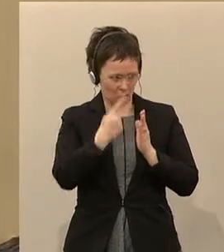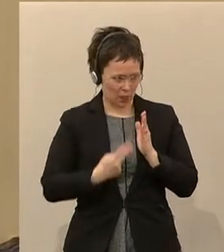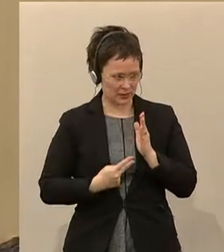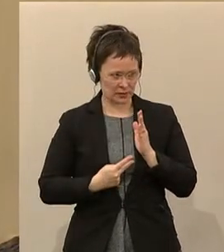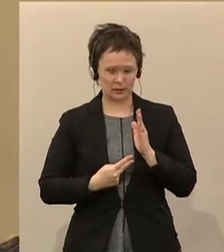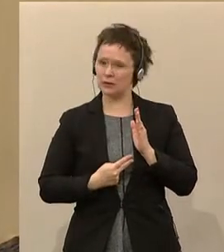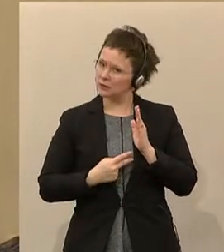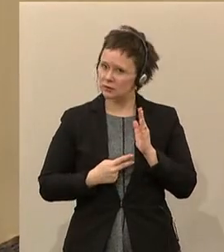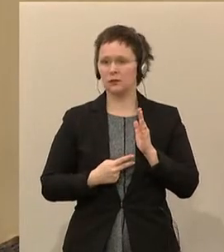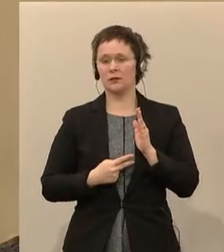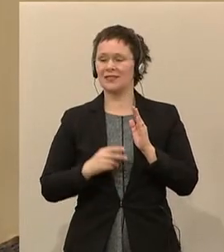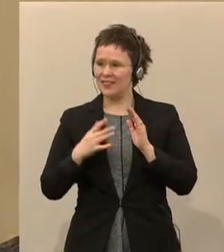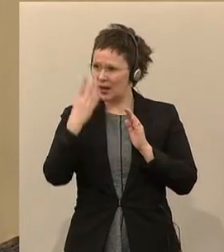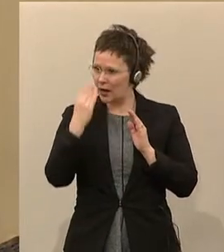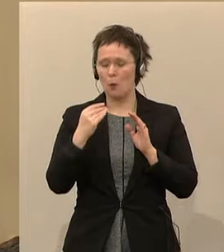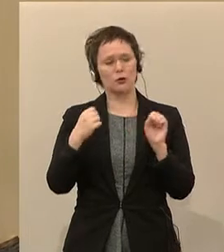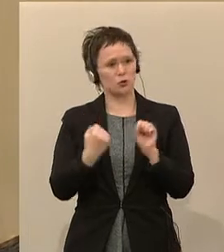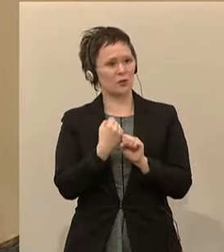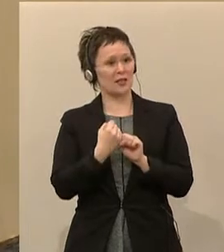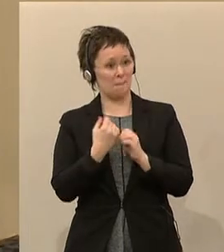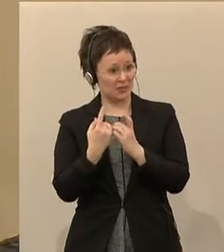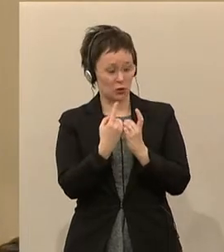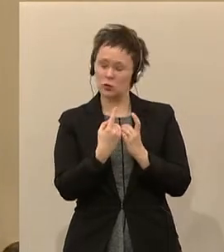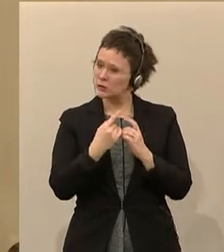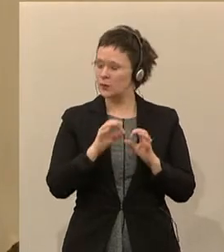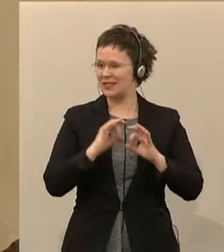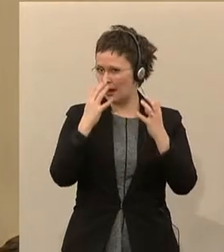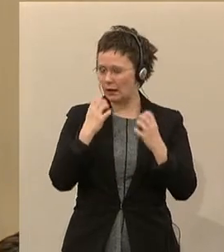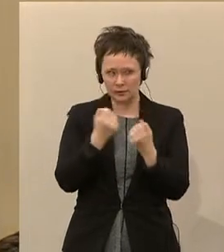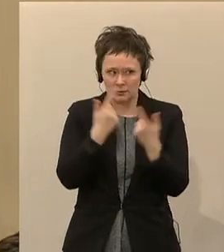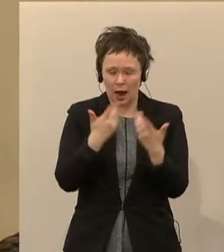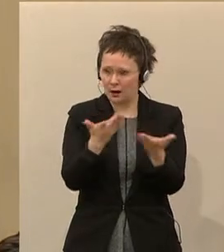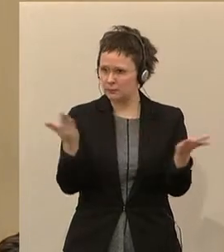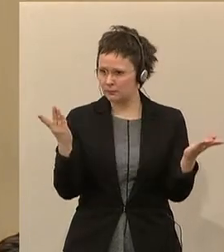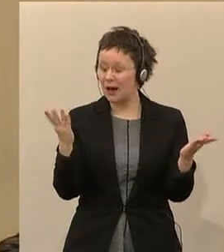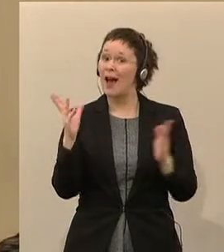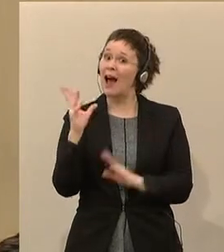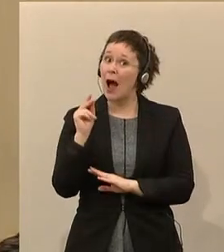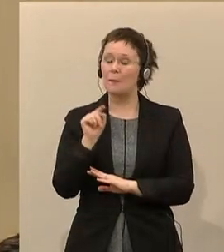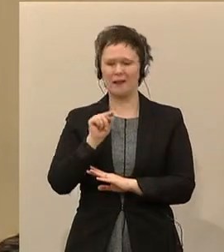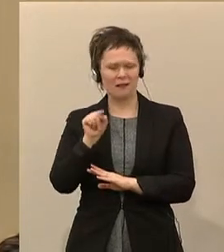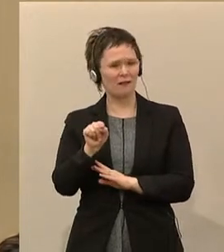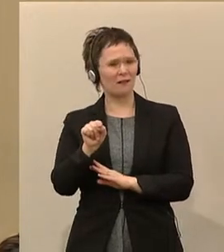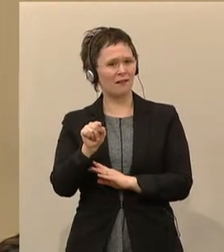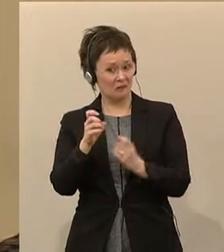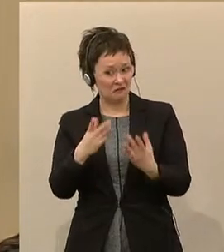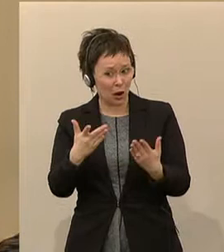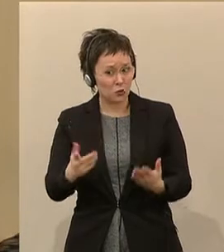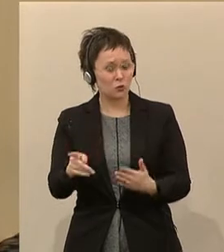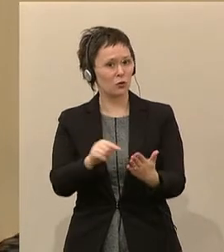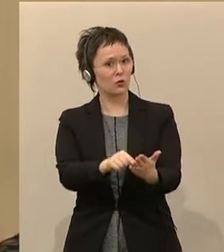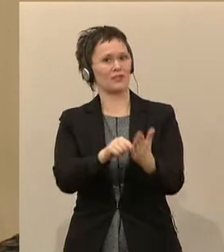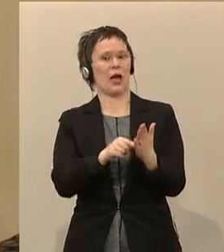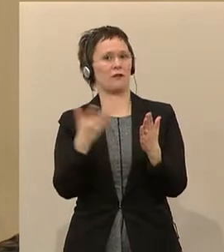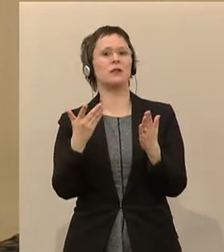Lage hinzuweisen. Er zeigt uns aber ganz klar, ein NS-verherrlichender antisemitischer